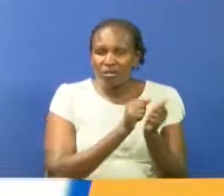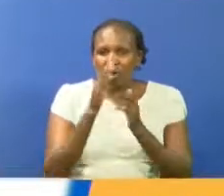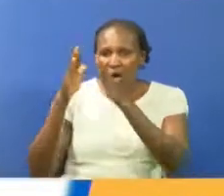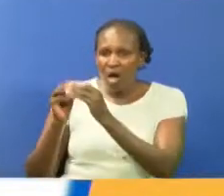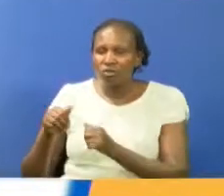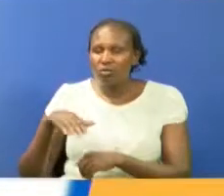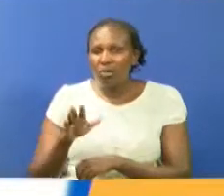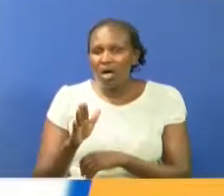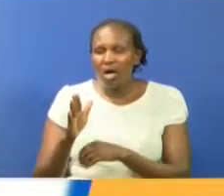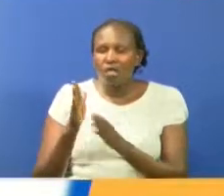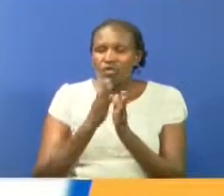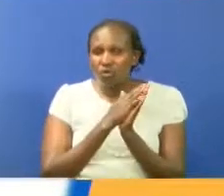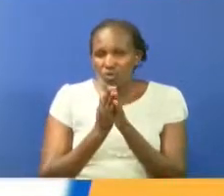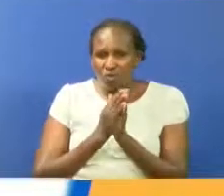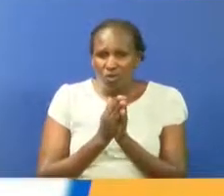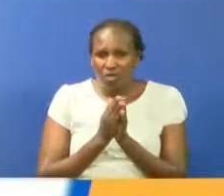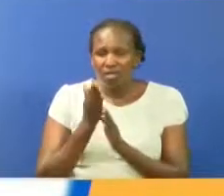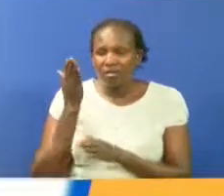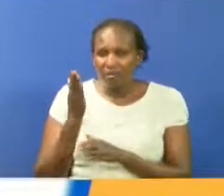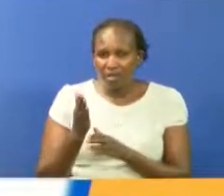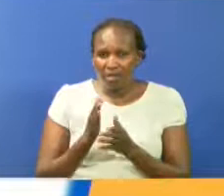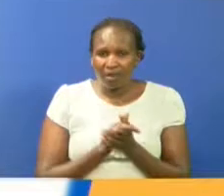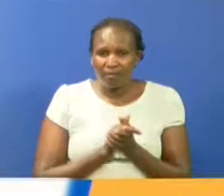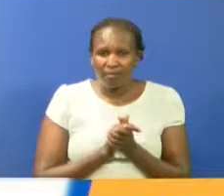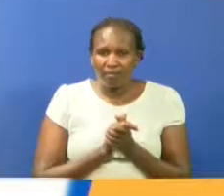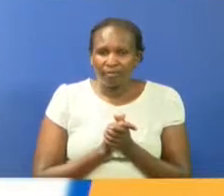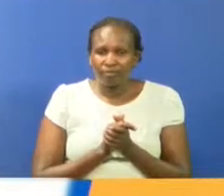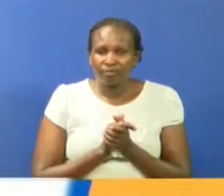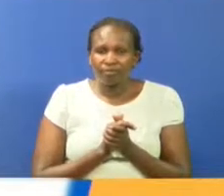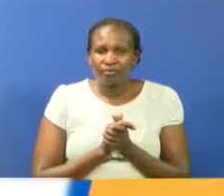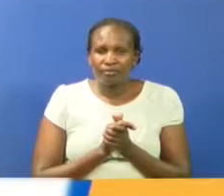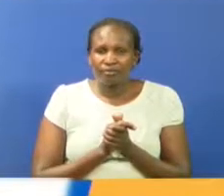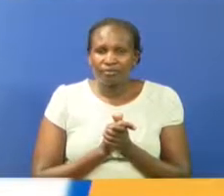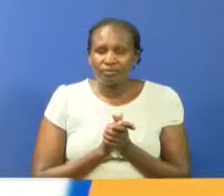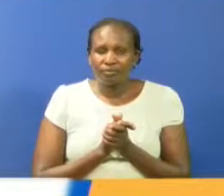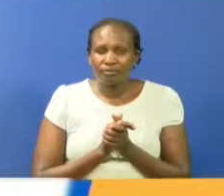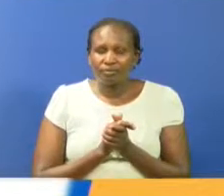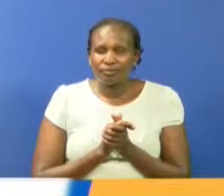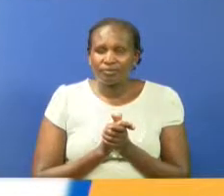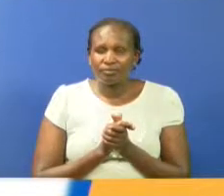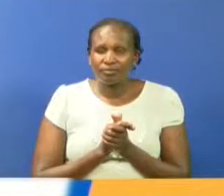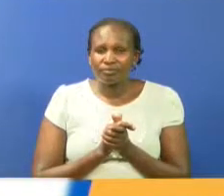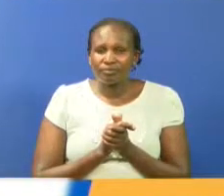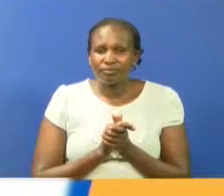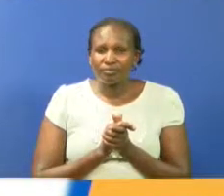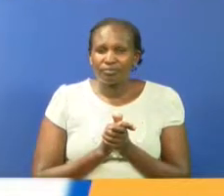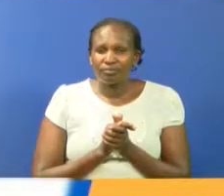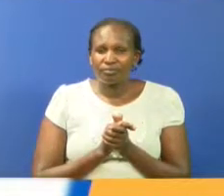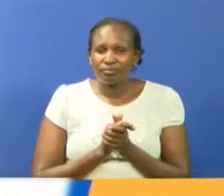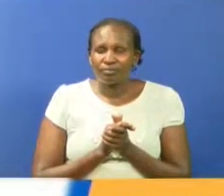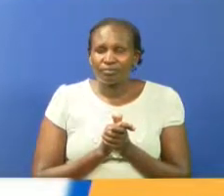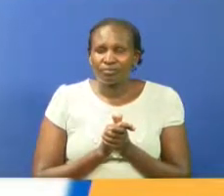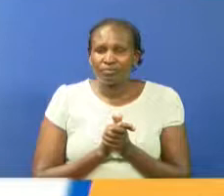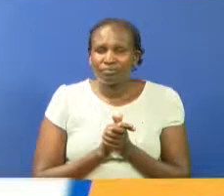yao. Na mwanahabari wetu Jotham Sun ametuandalia habari hiyo. Munisipo hawakutoa